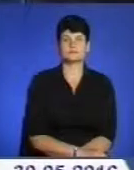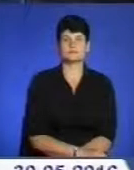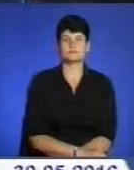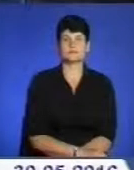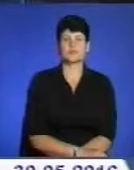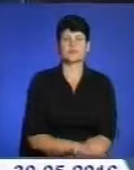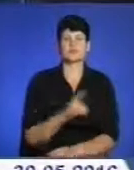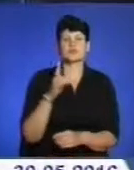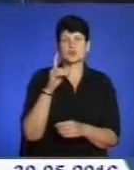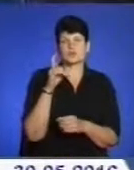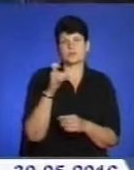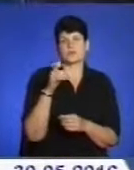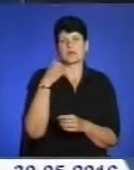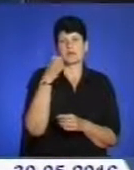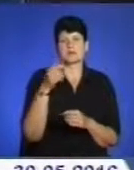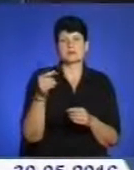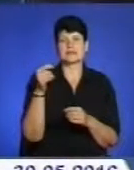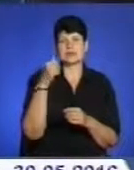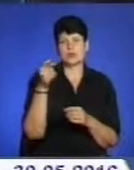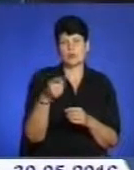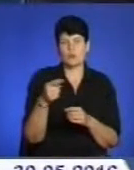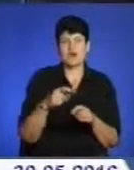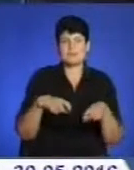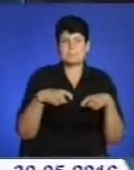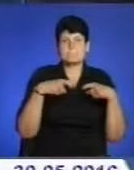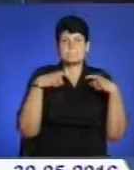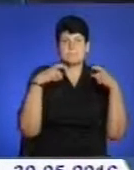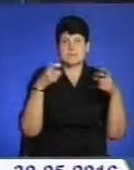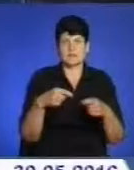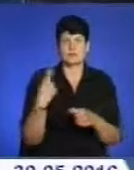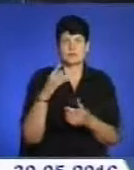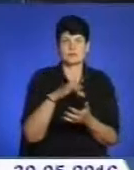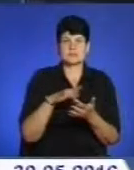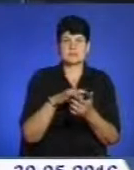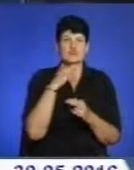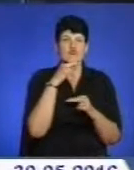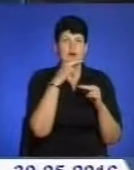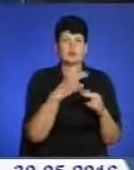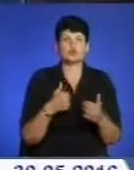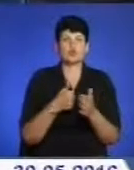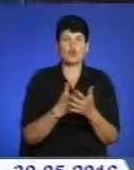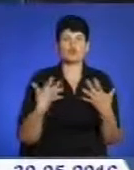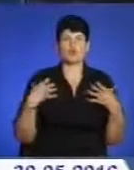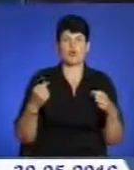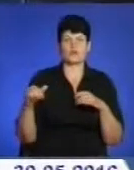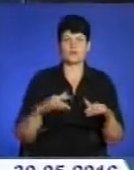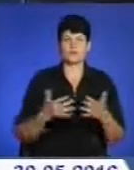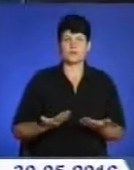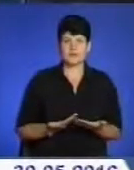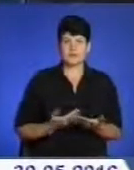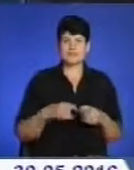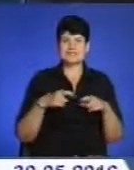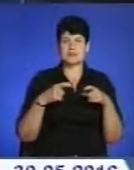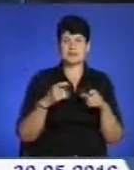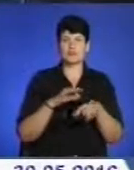Сотні тернополян пробігли понад 1,5 кілометра вулицями обласного центру, щоб привернути увагу до здорового способу життя. Забіг провели у